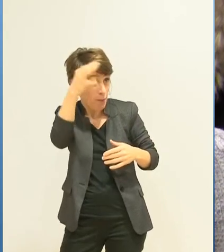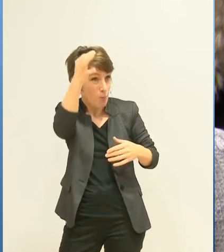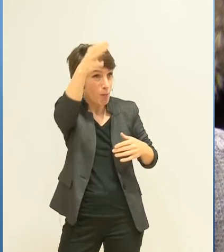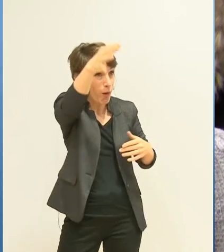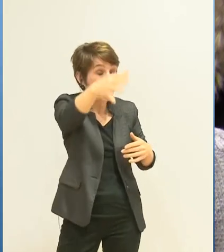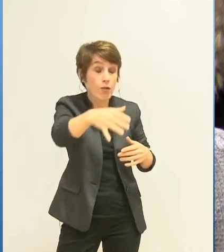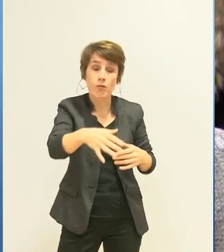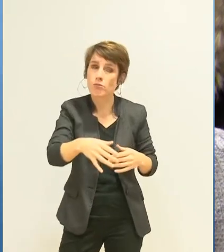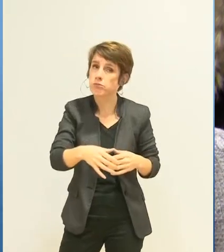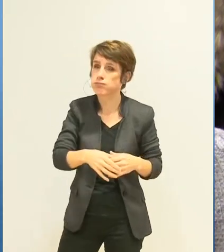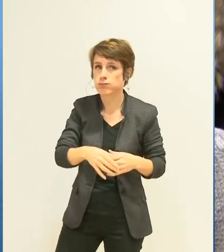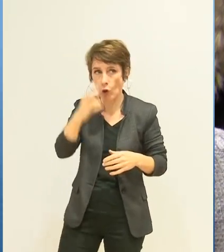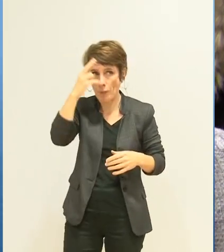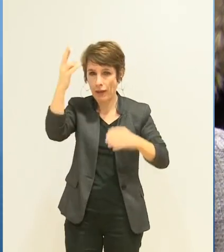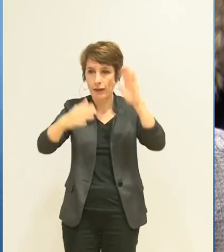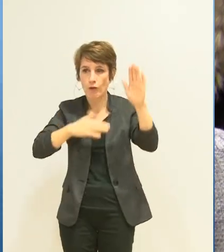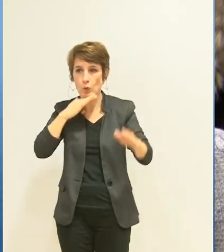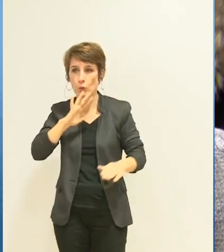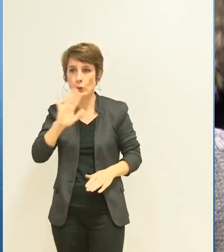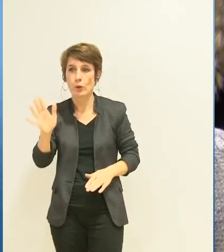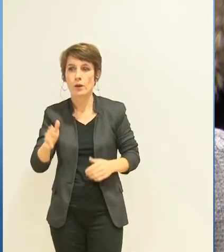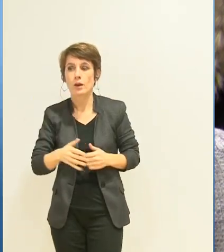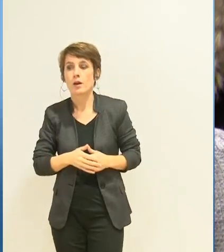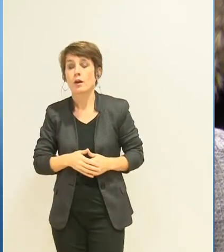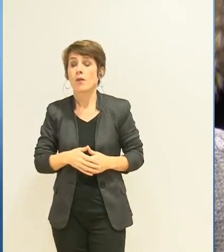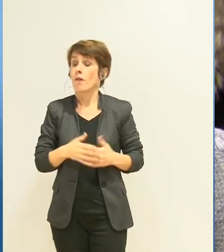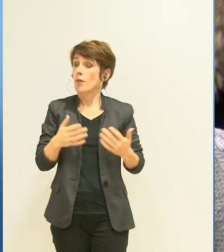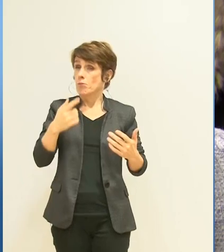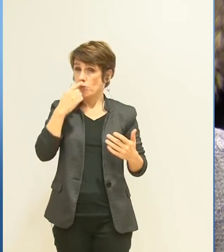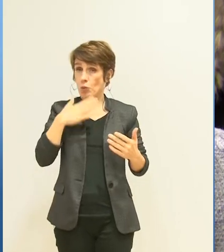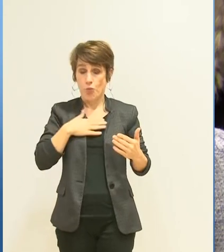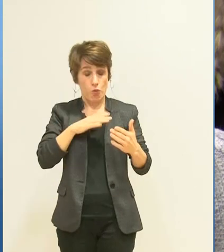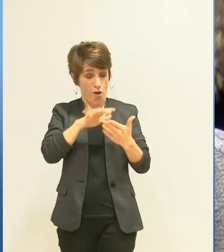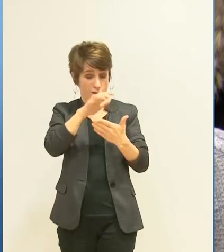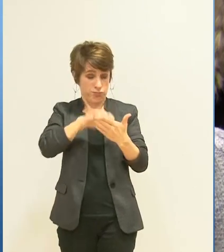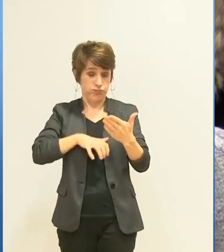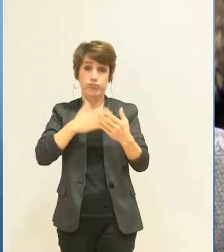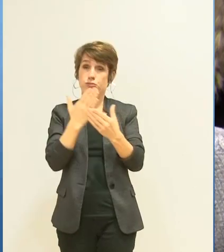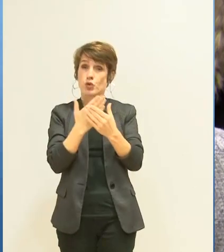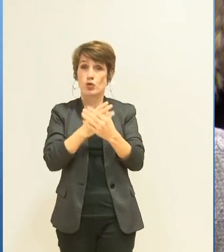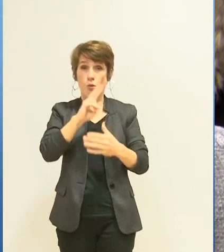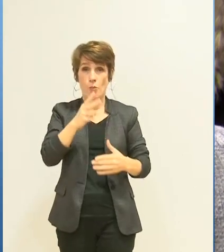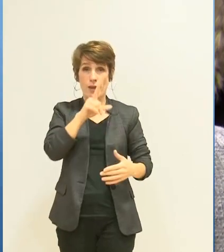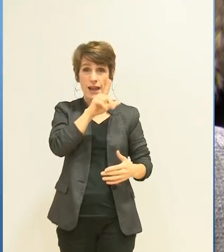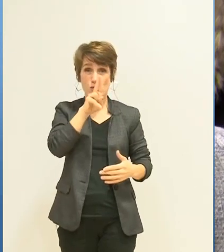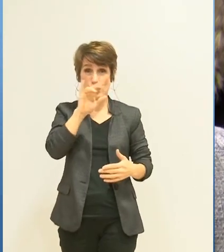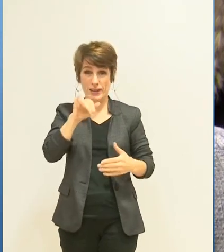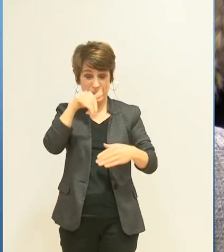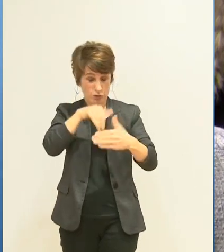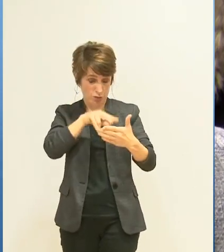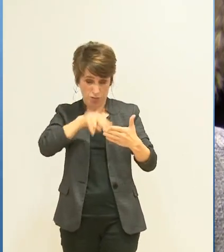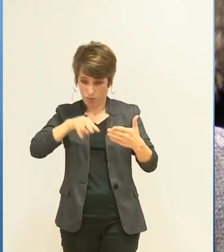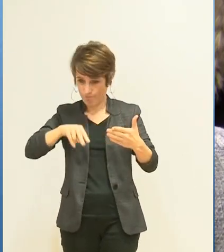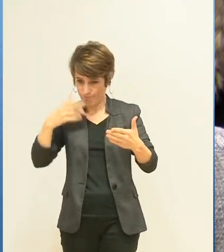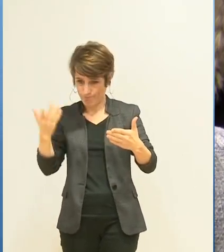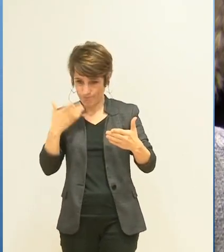vient à l'esprit c'est que finalement dans ce pays je ne sais pas ce qu'il ya voilà puisque les documents dupe et